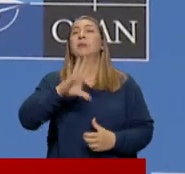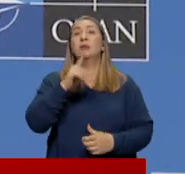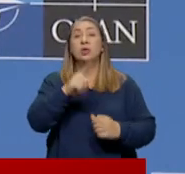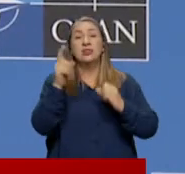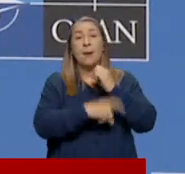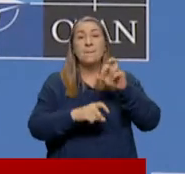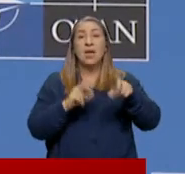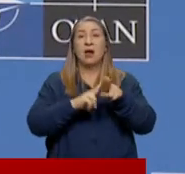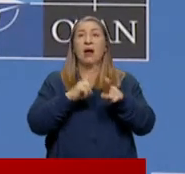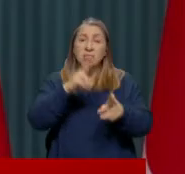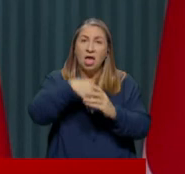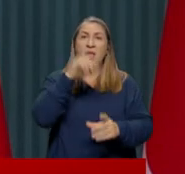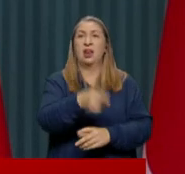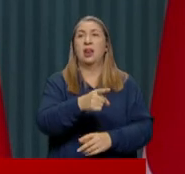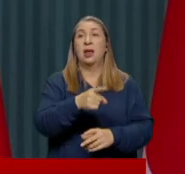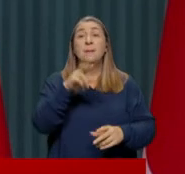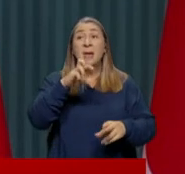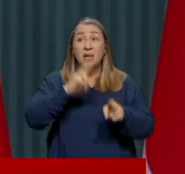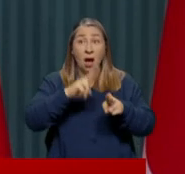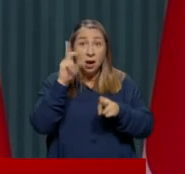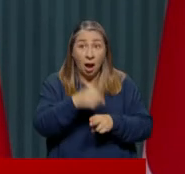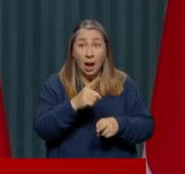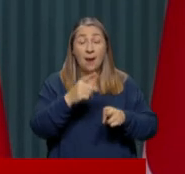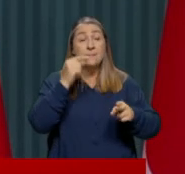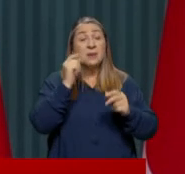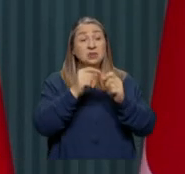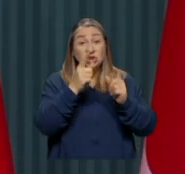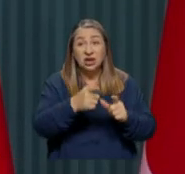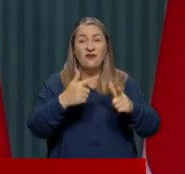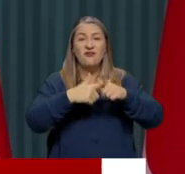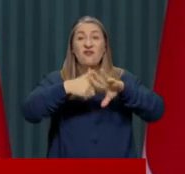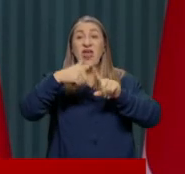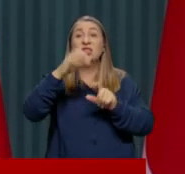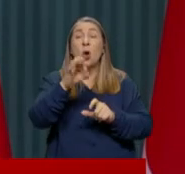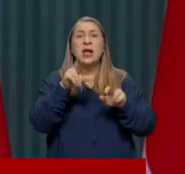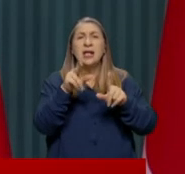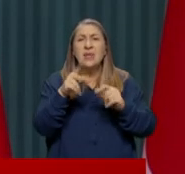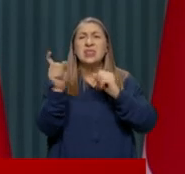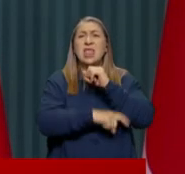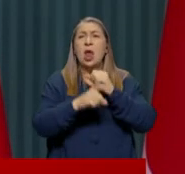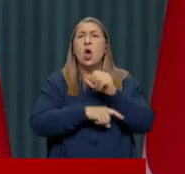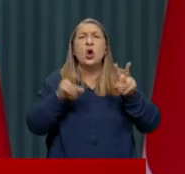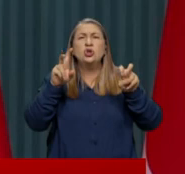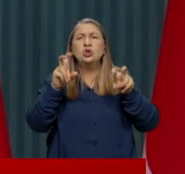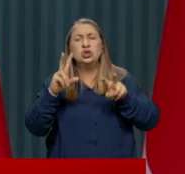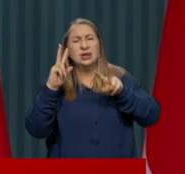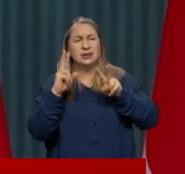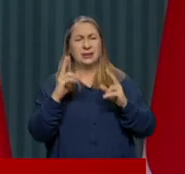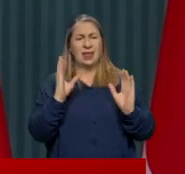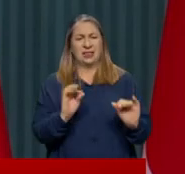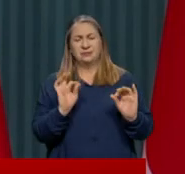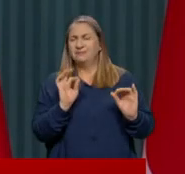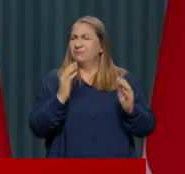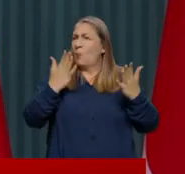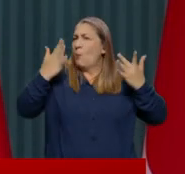ba terör örgütü PKK da dahil PKK bye feci Feto gibi terör örgütleri konusunda sergilenen diğer